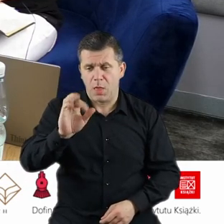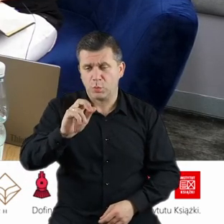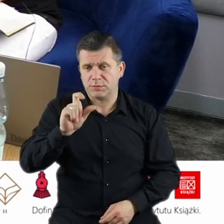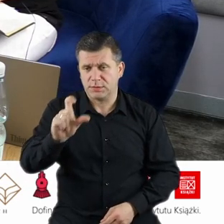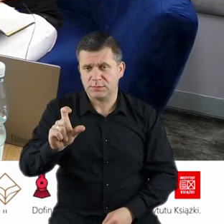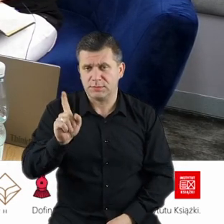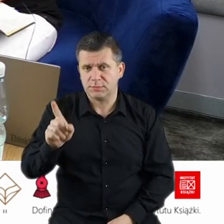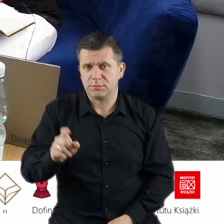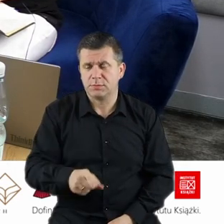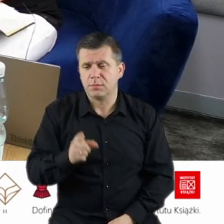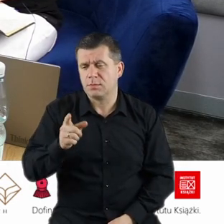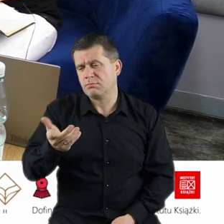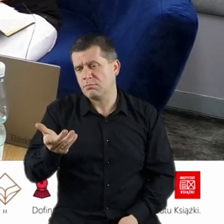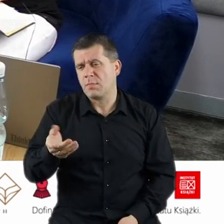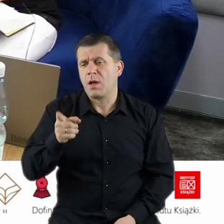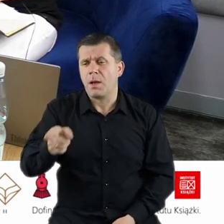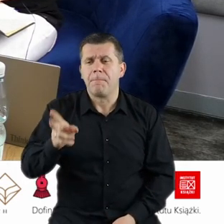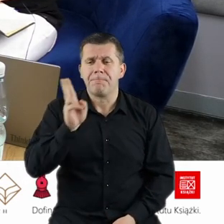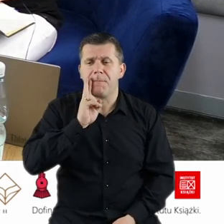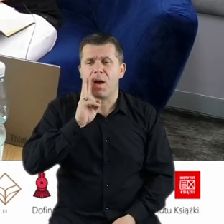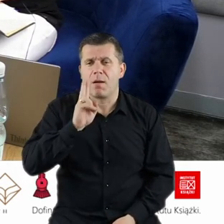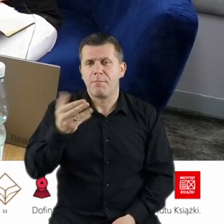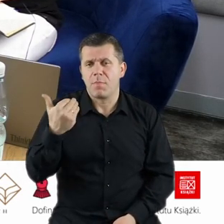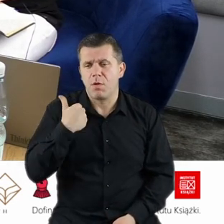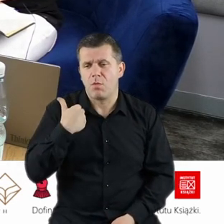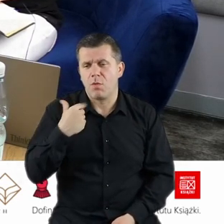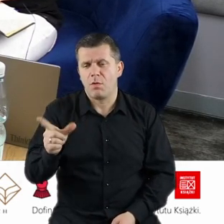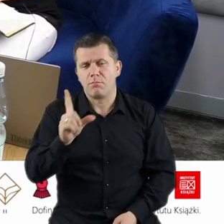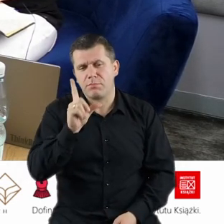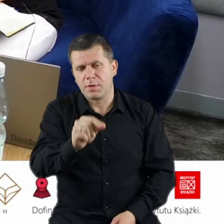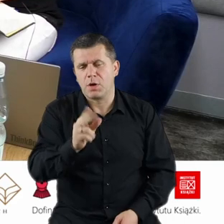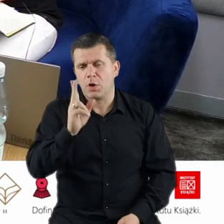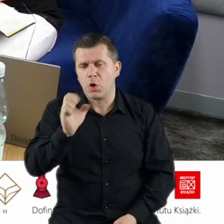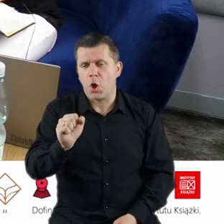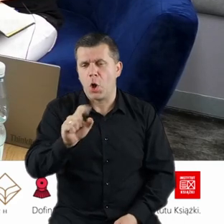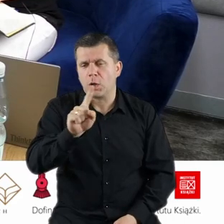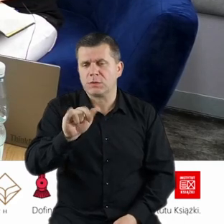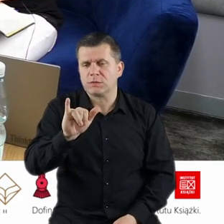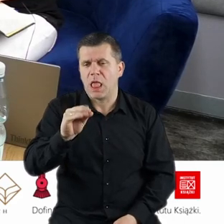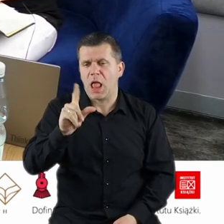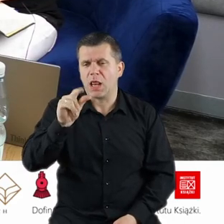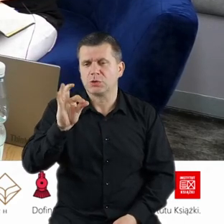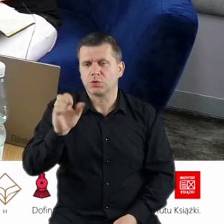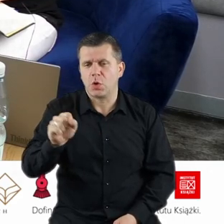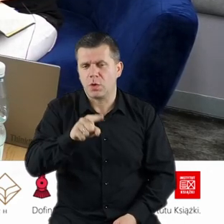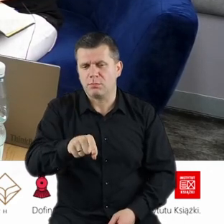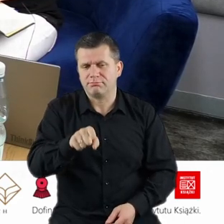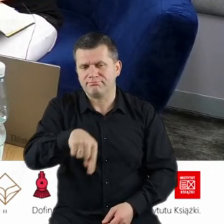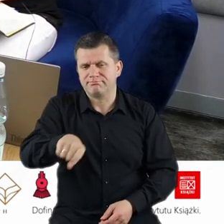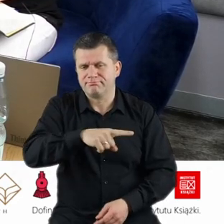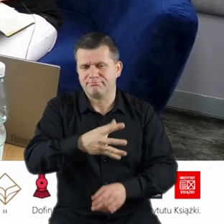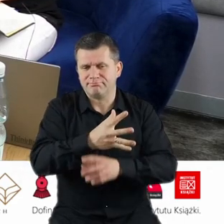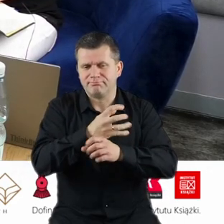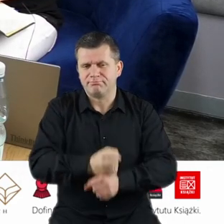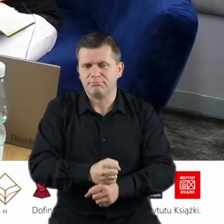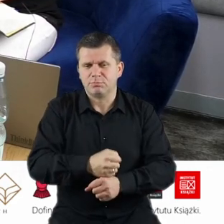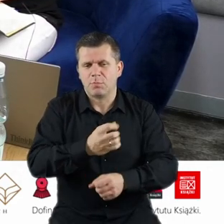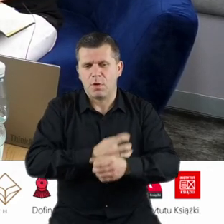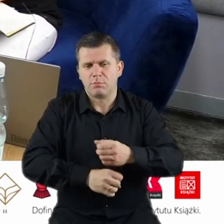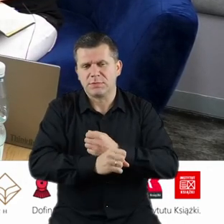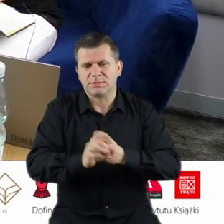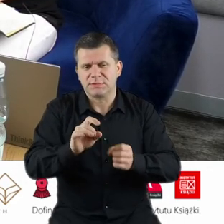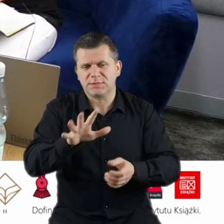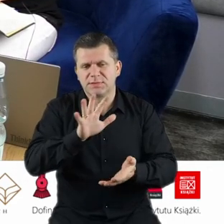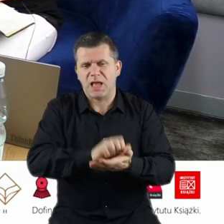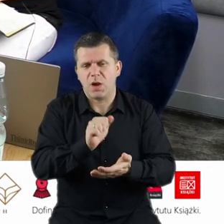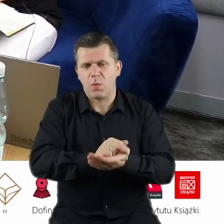Bełżca, której matka chodziła właśnie na Kozielska, bo tak mówiono na ten obóz zagłady, i poszła